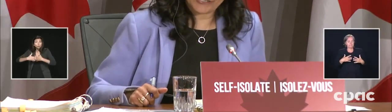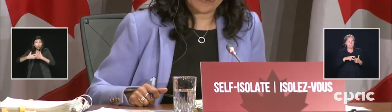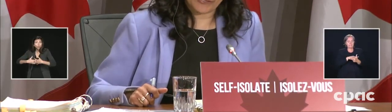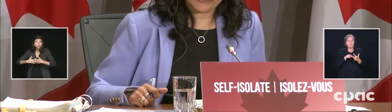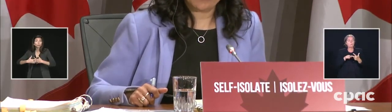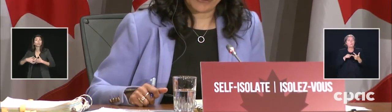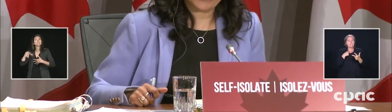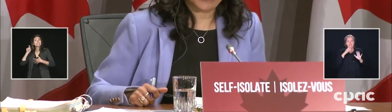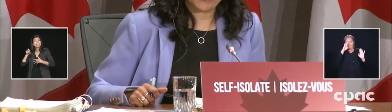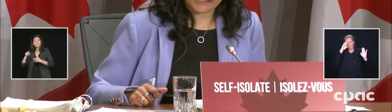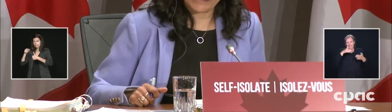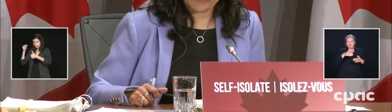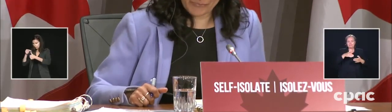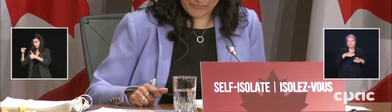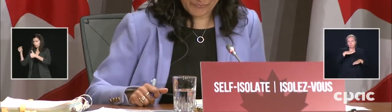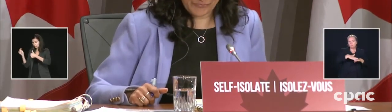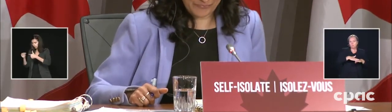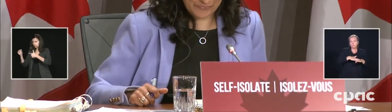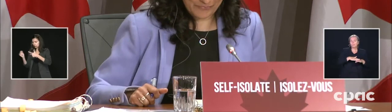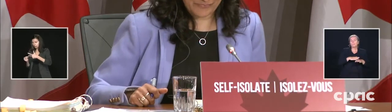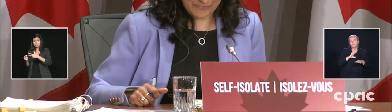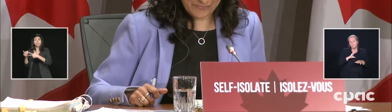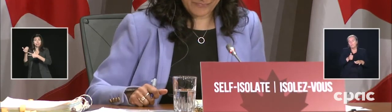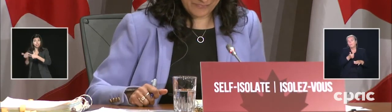les autres produits pour le long terme.